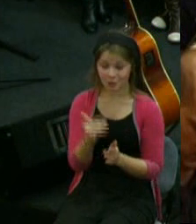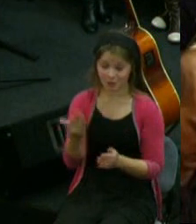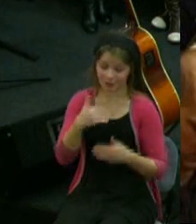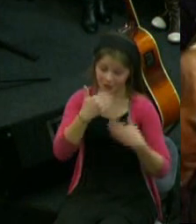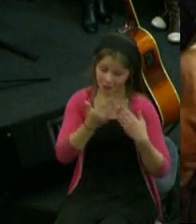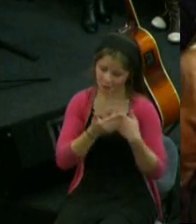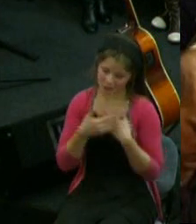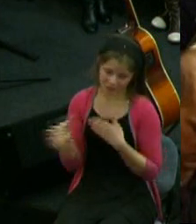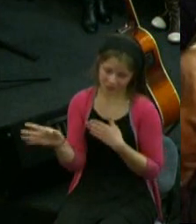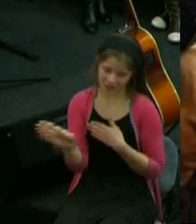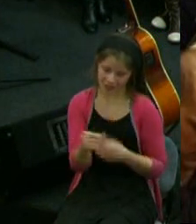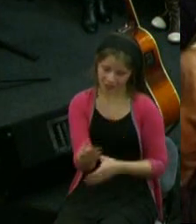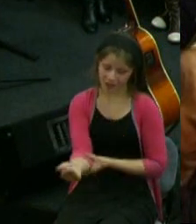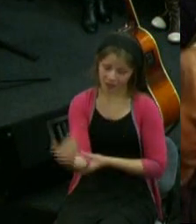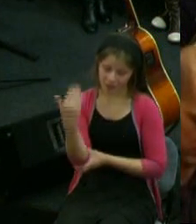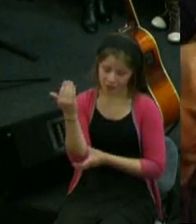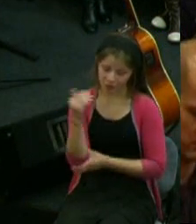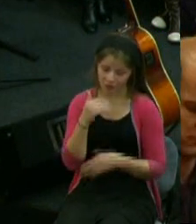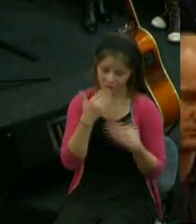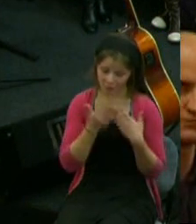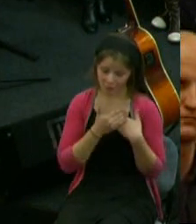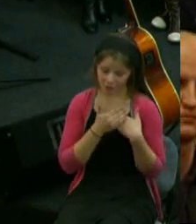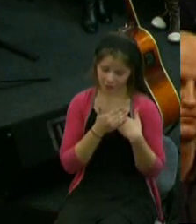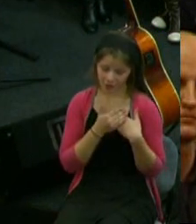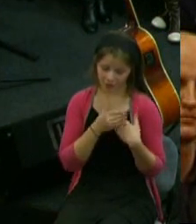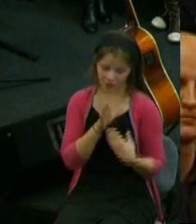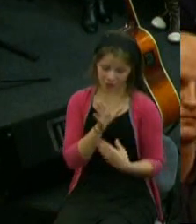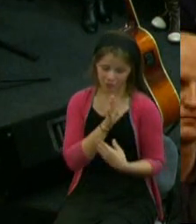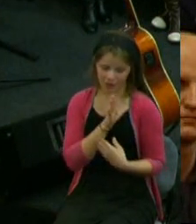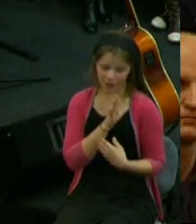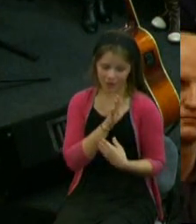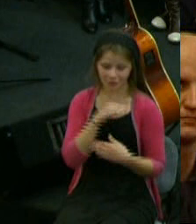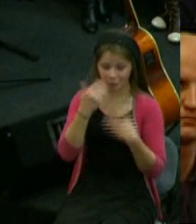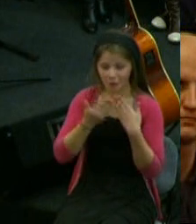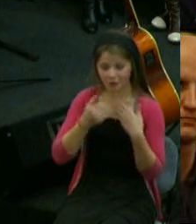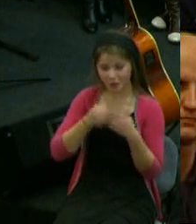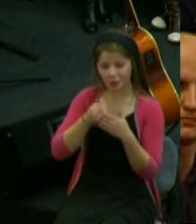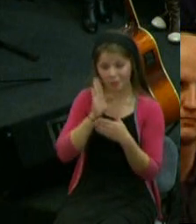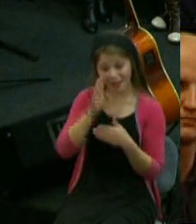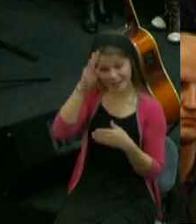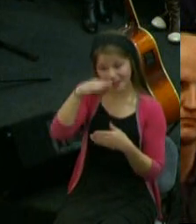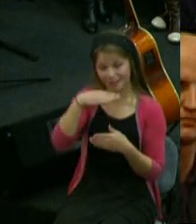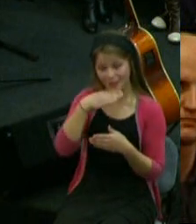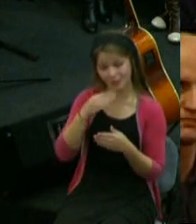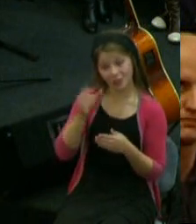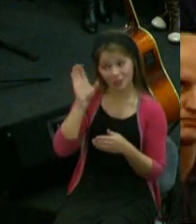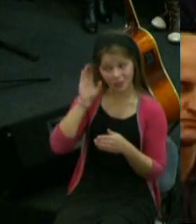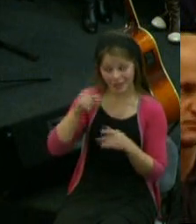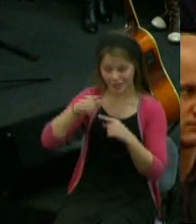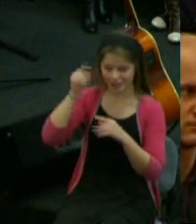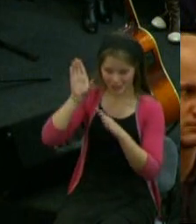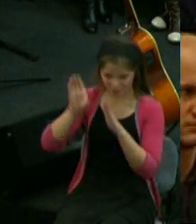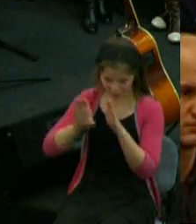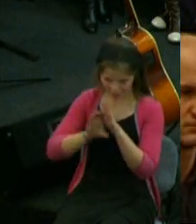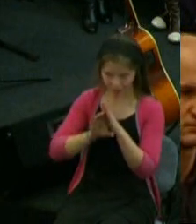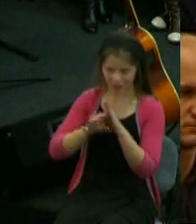вона проявлялася до своїх земних батьків через послушання. Його любов проявлялася до Небесного Отця. Брати і